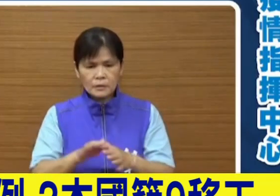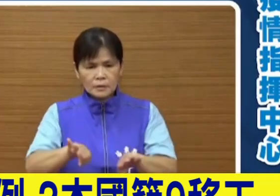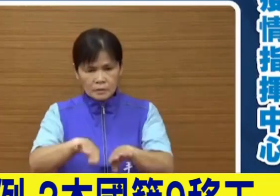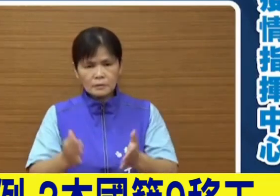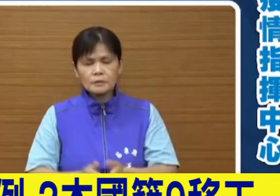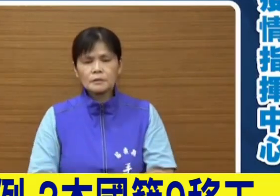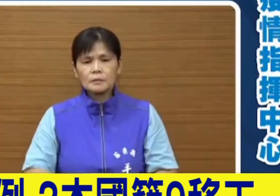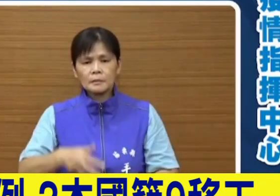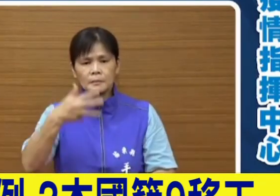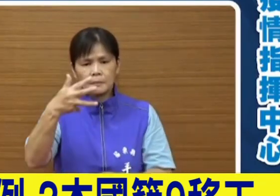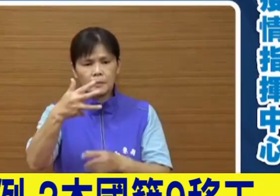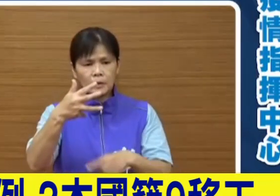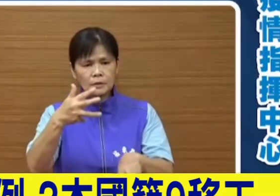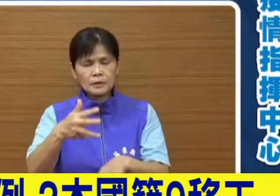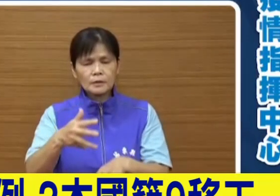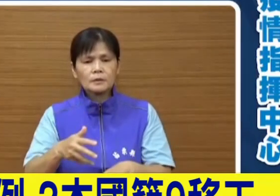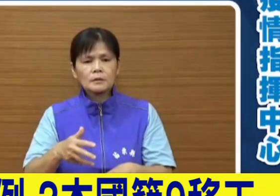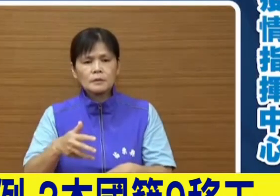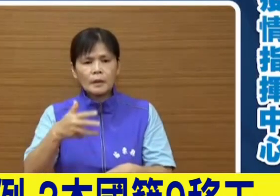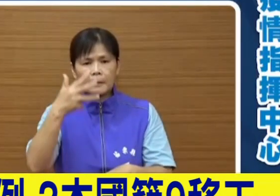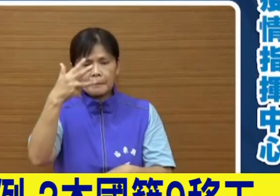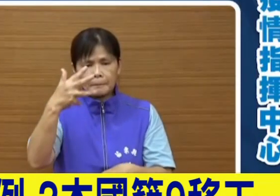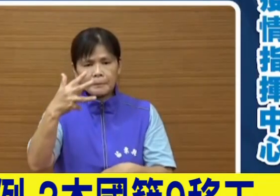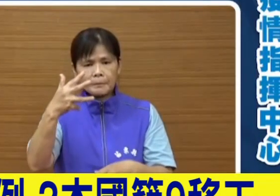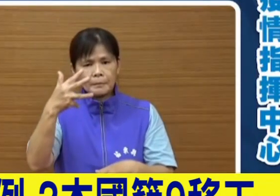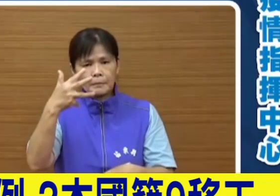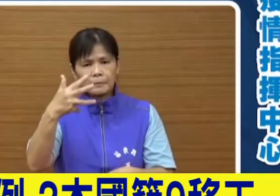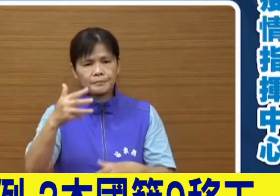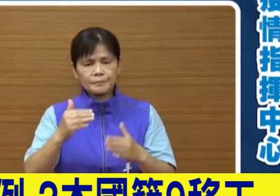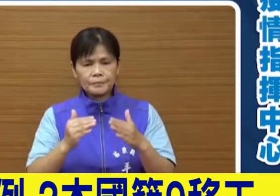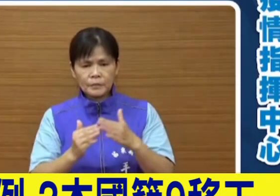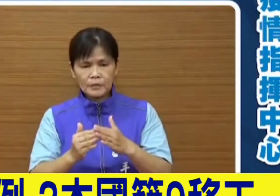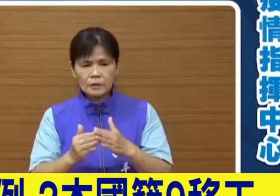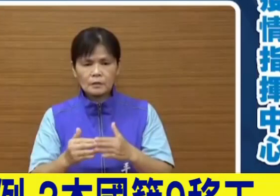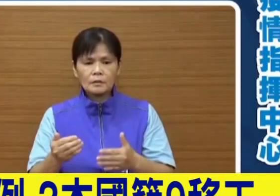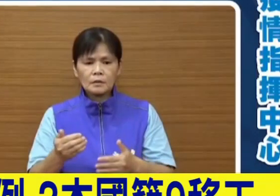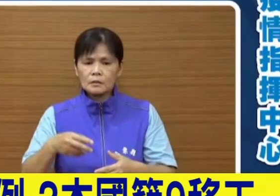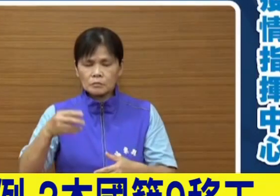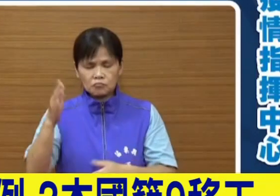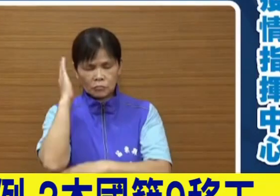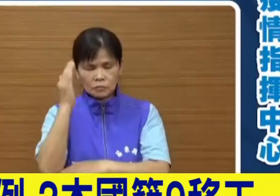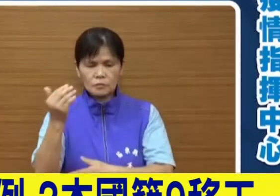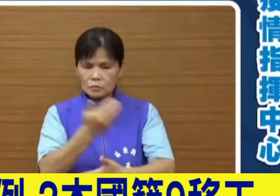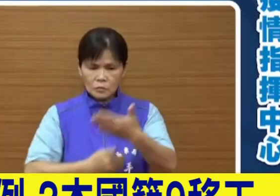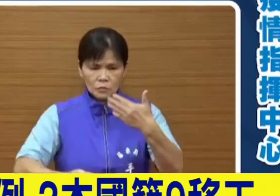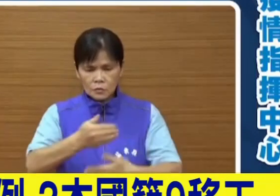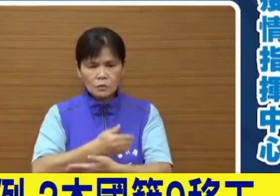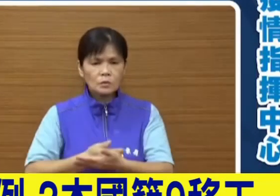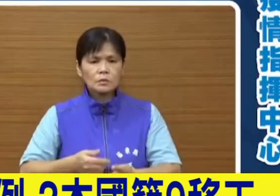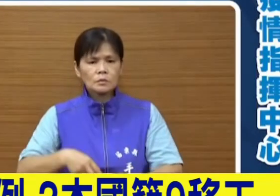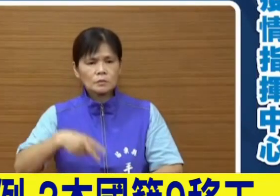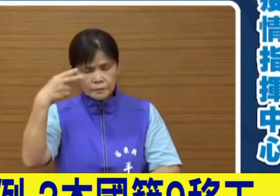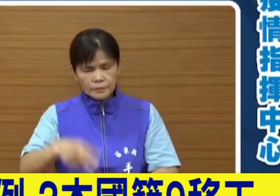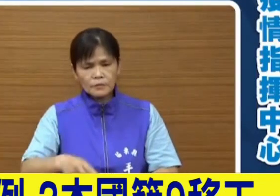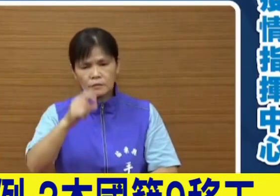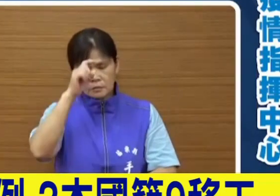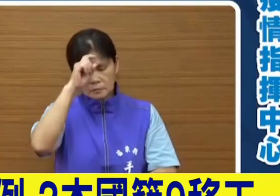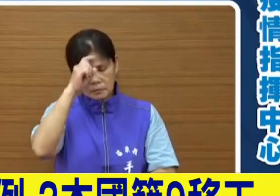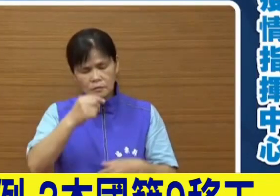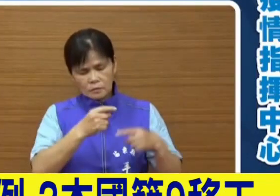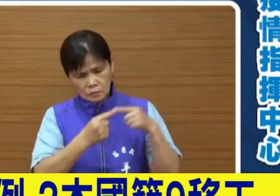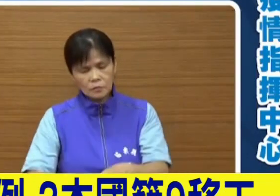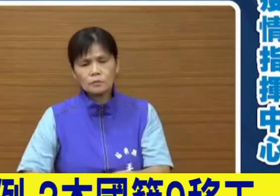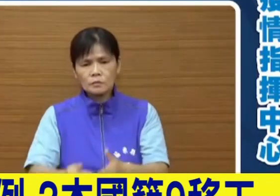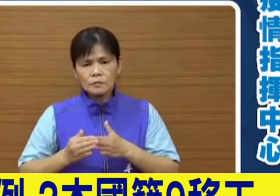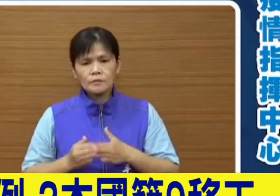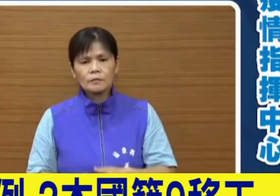们这个本府啊持续的在沟通中啊，这个部分呢、我们未来努力。再来就是